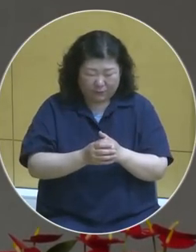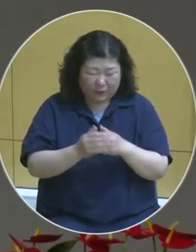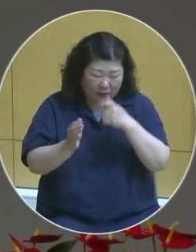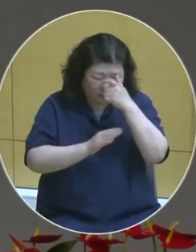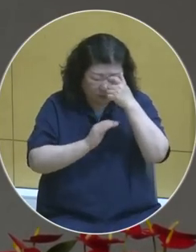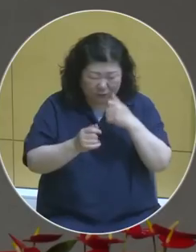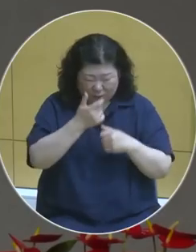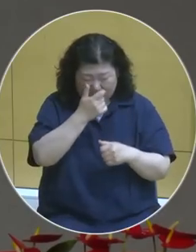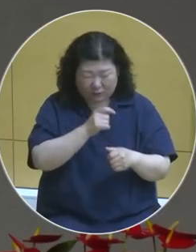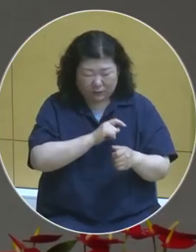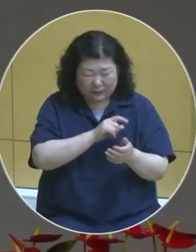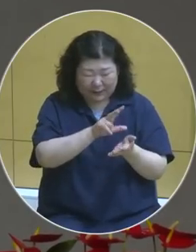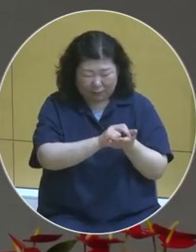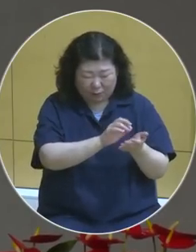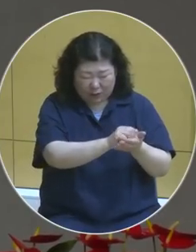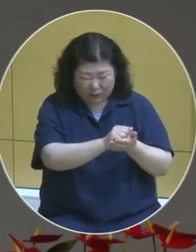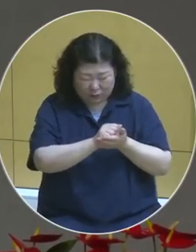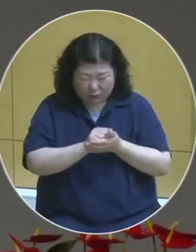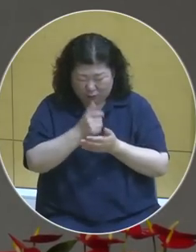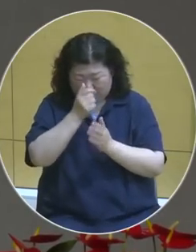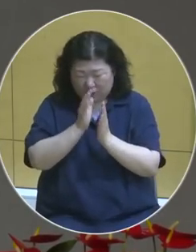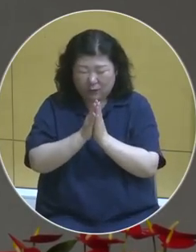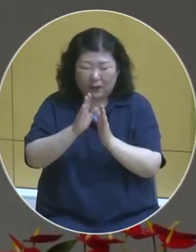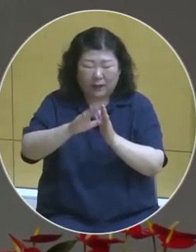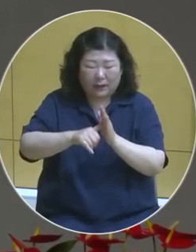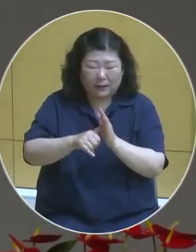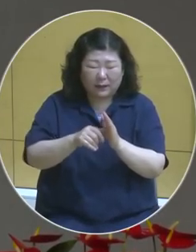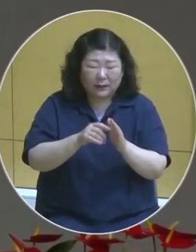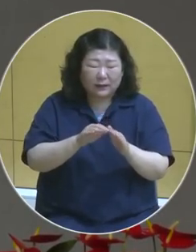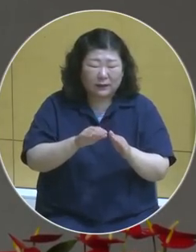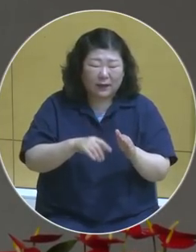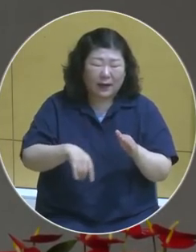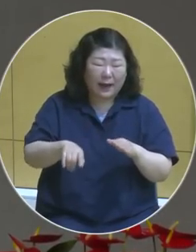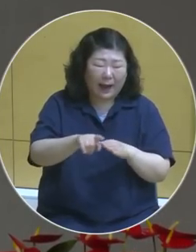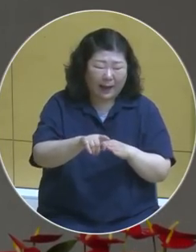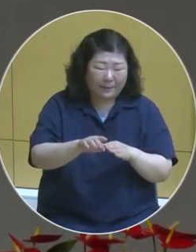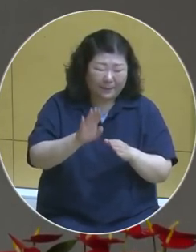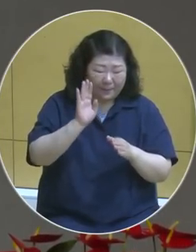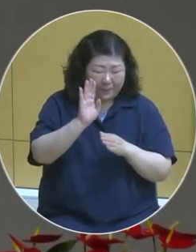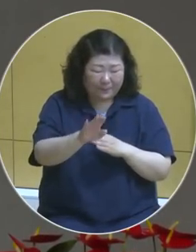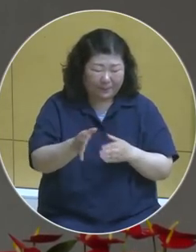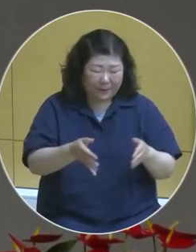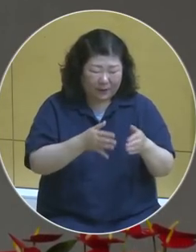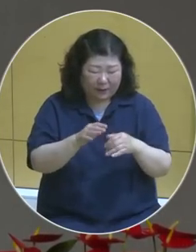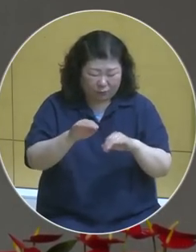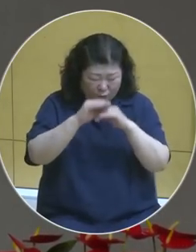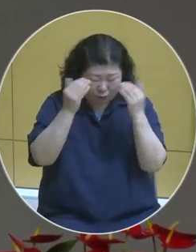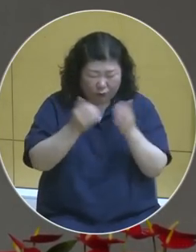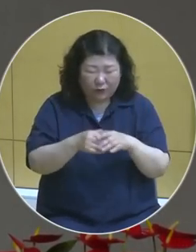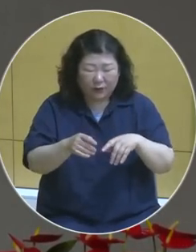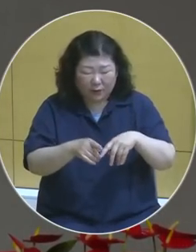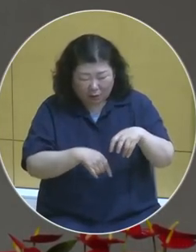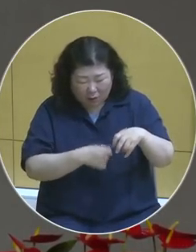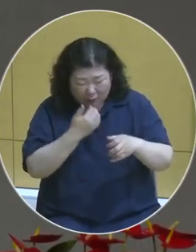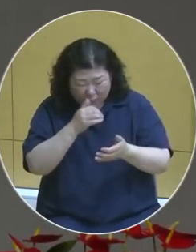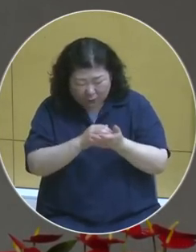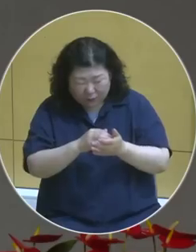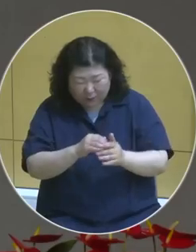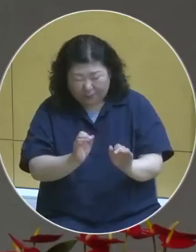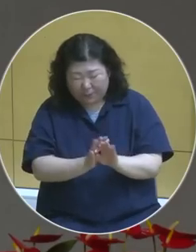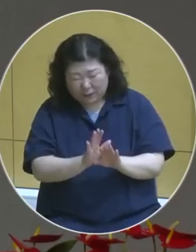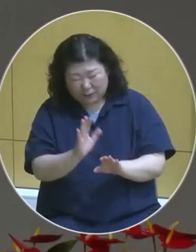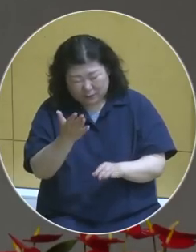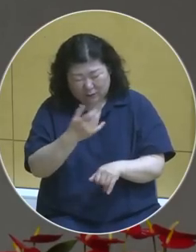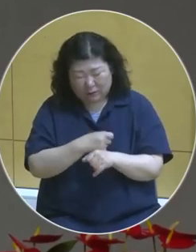제목 붙들고 기도할 때 그들의 앞길 속에 놓여있는 모든 하나님 걸림돌들이 다 제거되게 하여 주시옵고 하나님